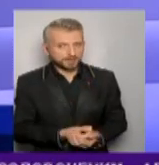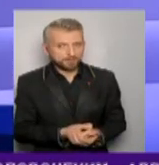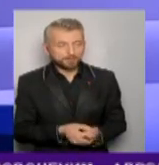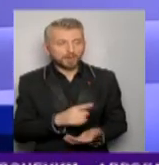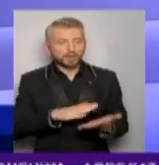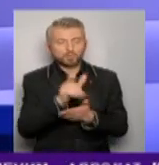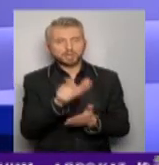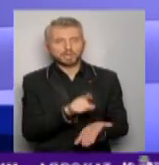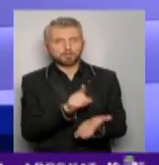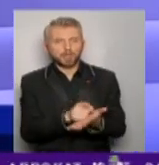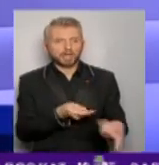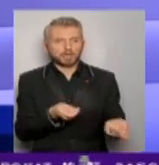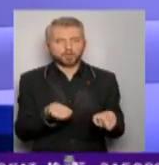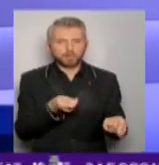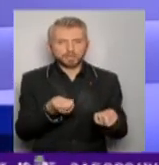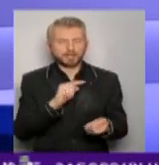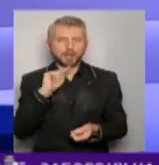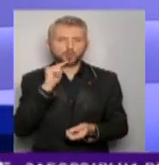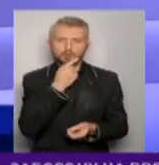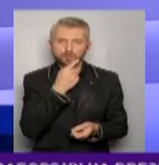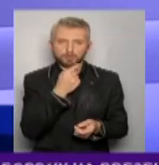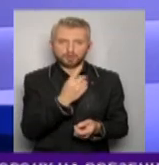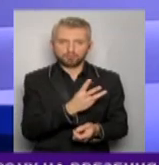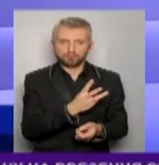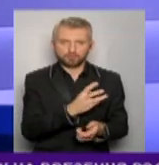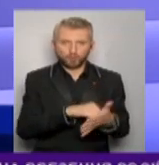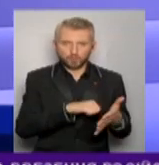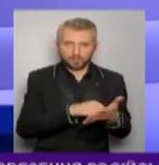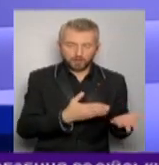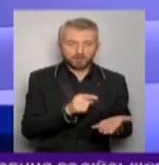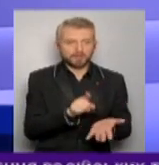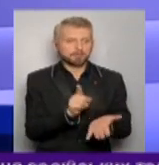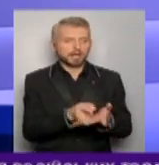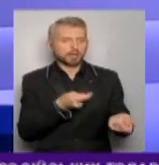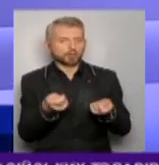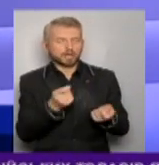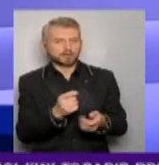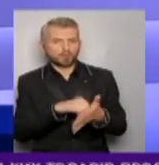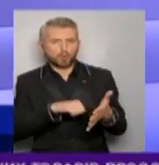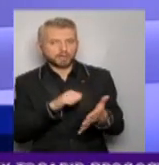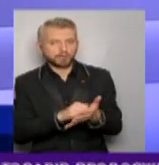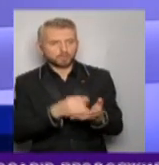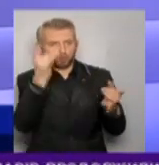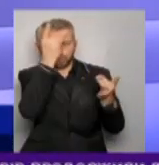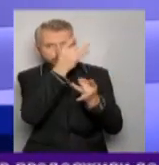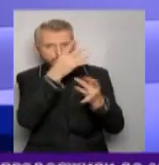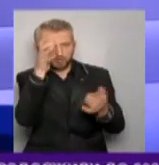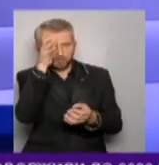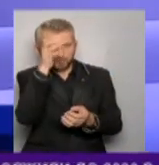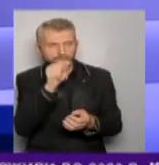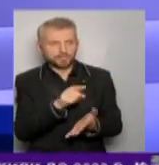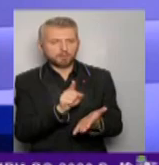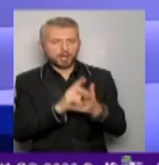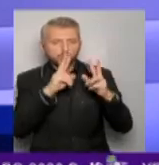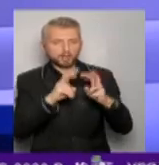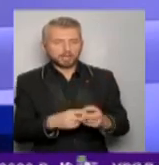має керуватися економічними мотивами, він має керуватися мотивами культурологічними, він має